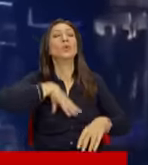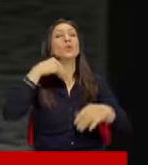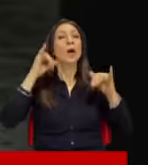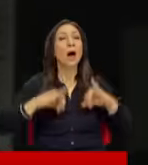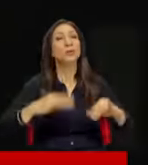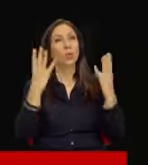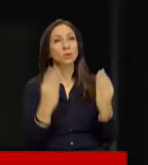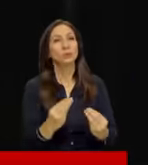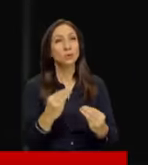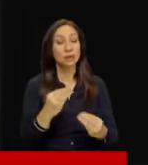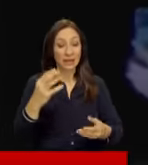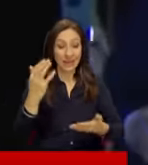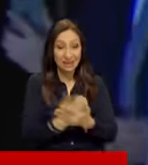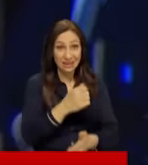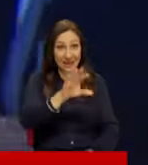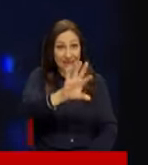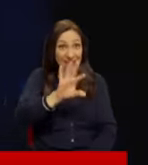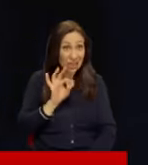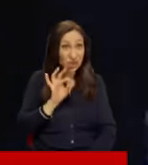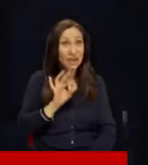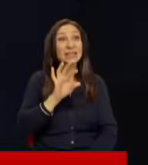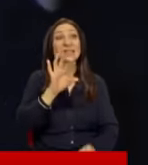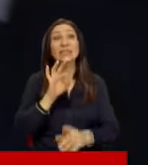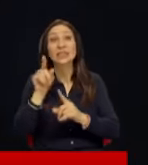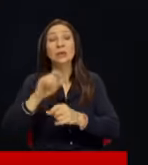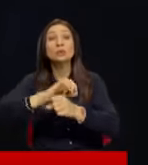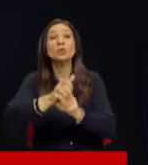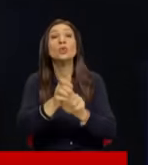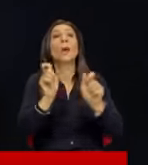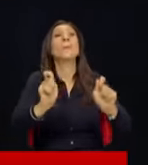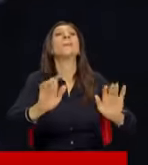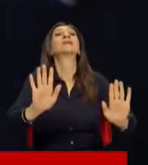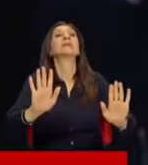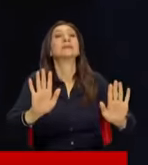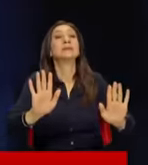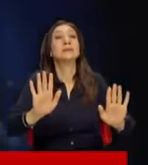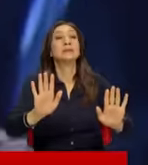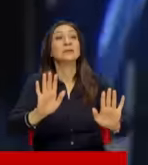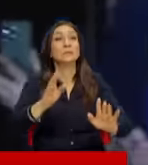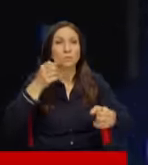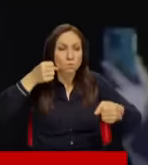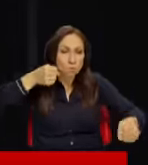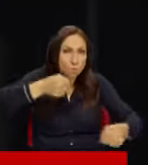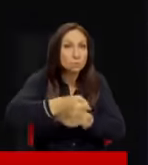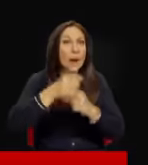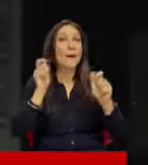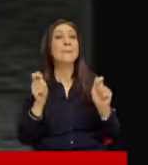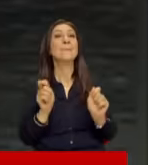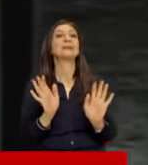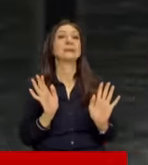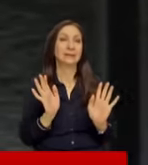olsun. Seçilen seçilene zulüm yapamaz, dayatmacılık